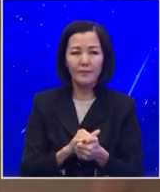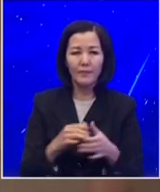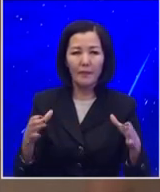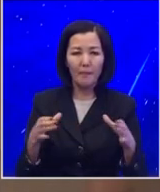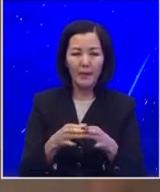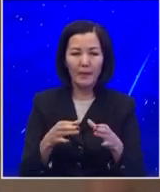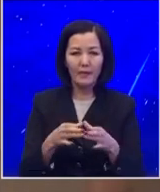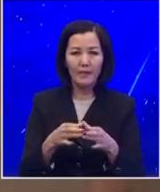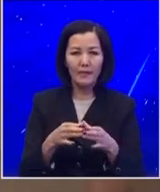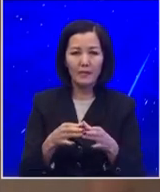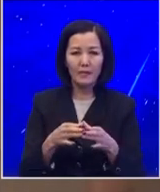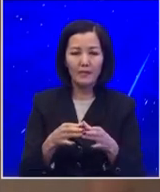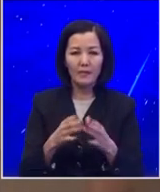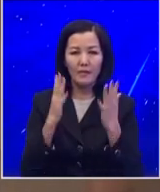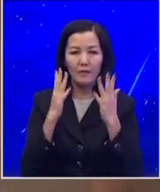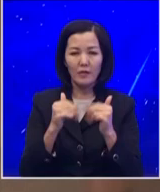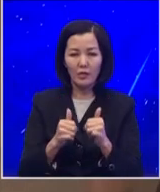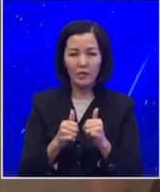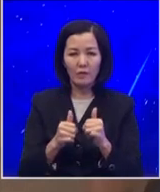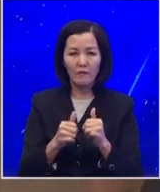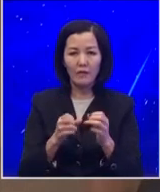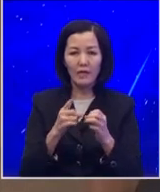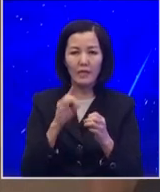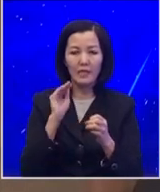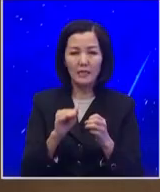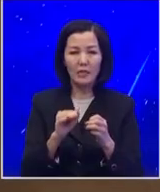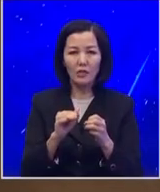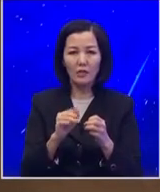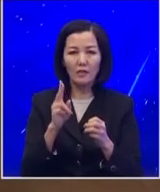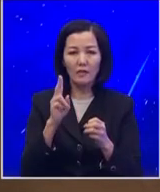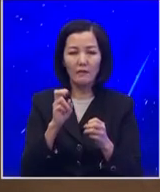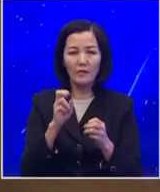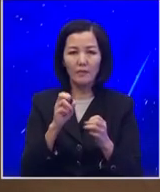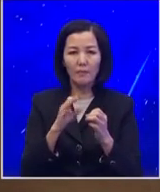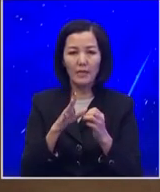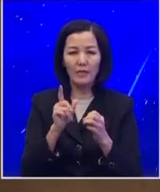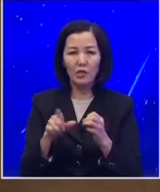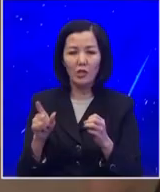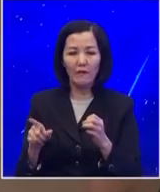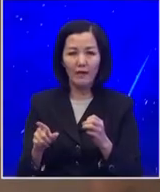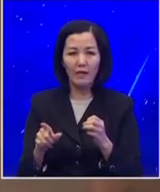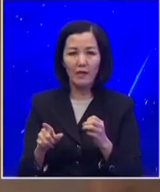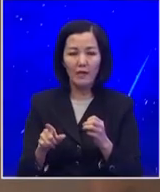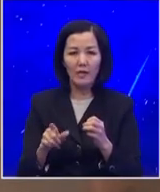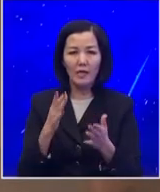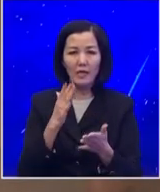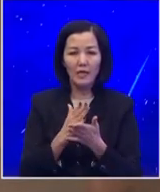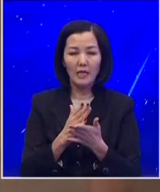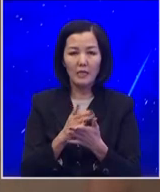Партия насчитывает в области 11 215 человек. Среди них, конечно, есть